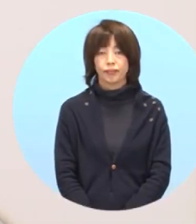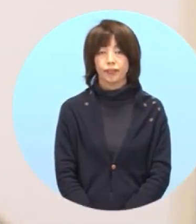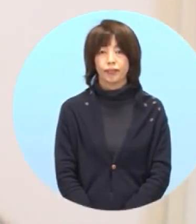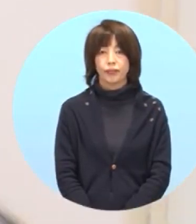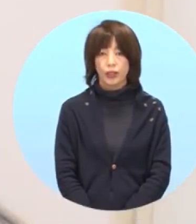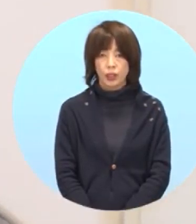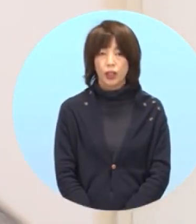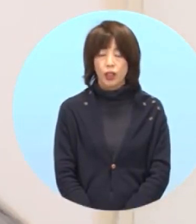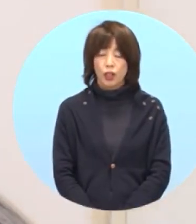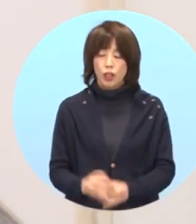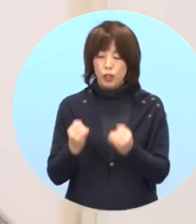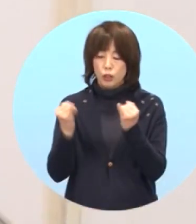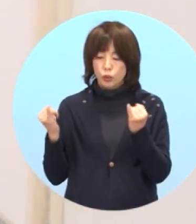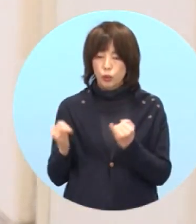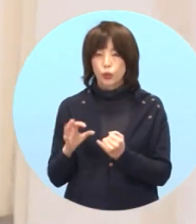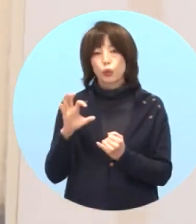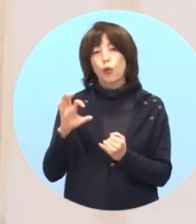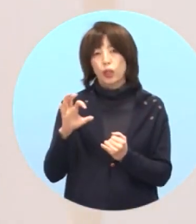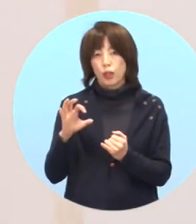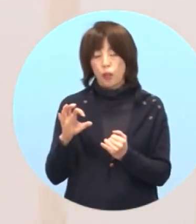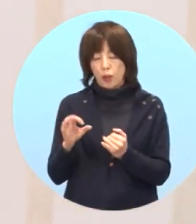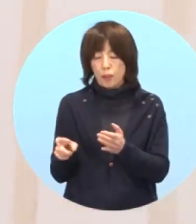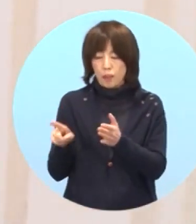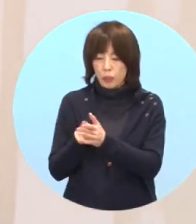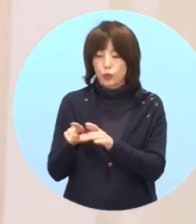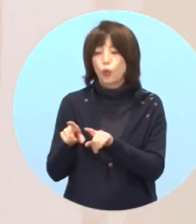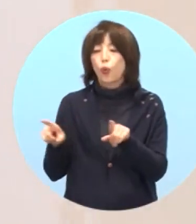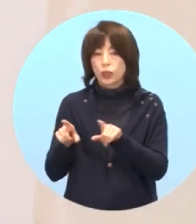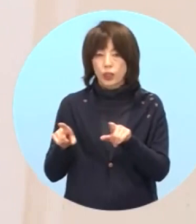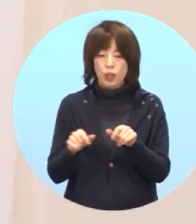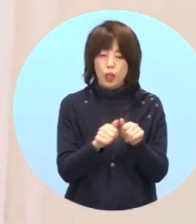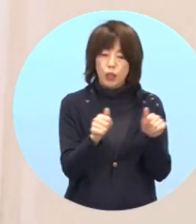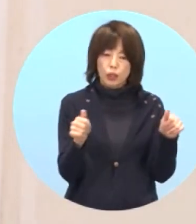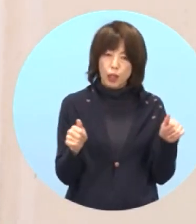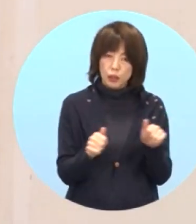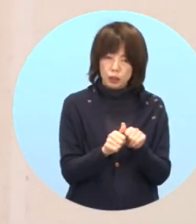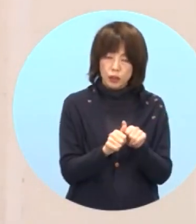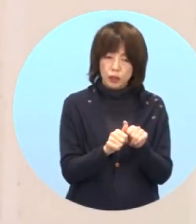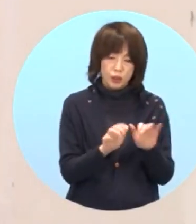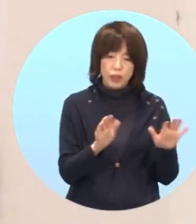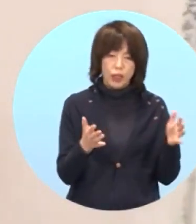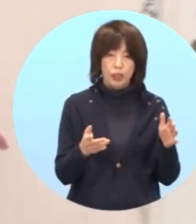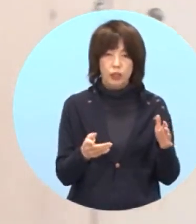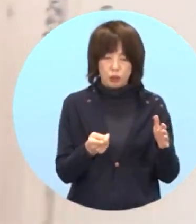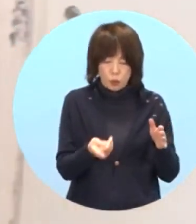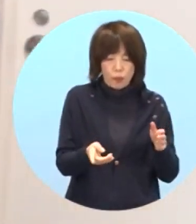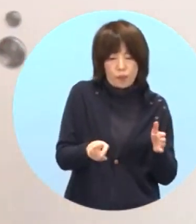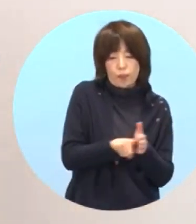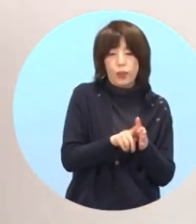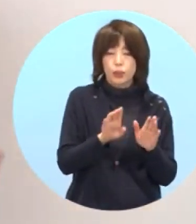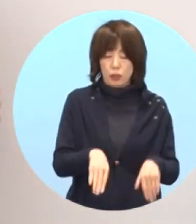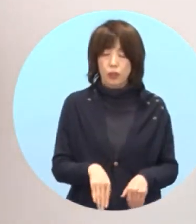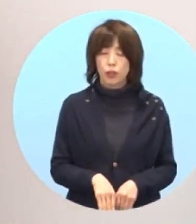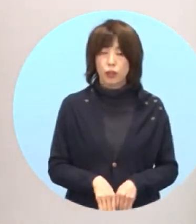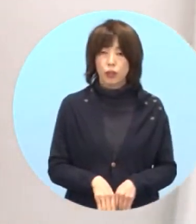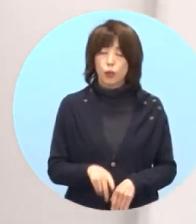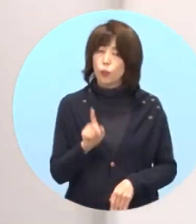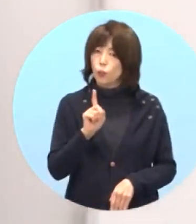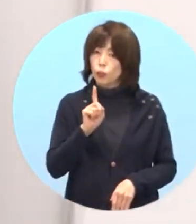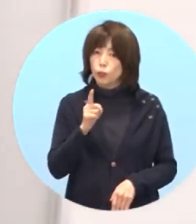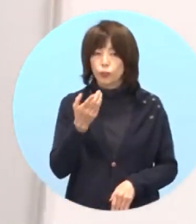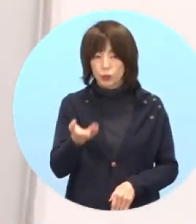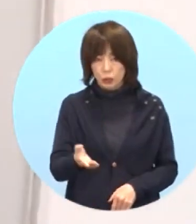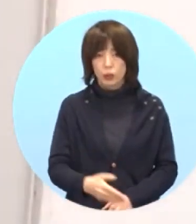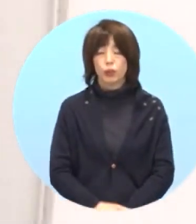これまで女子トイレでは当たり前だった設備が男子トイレにも設置されました。 それは何でしょ